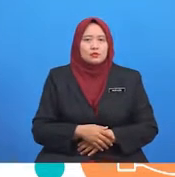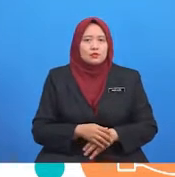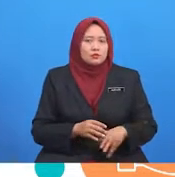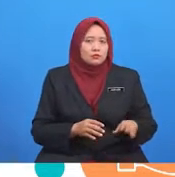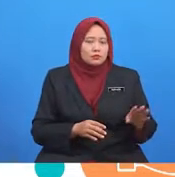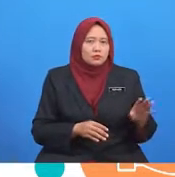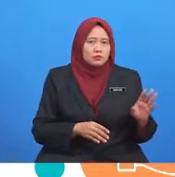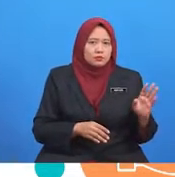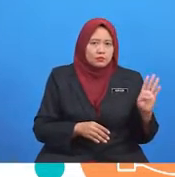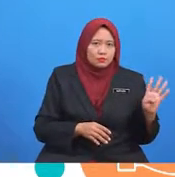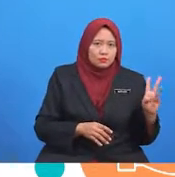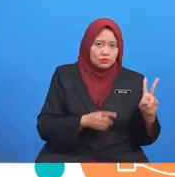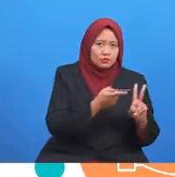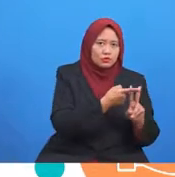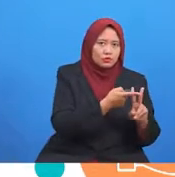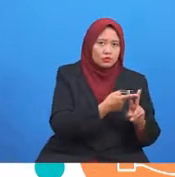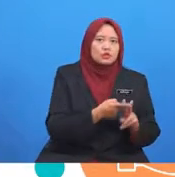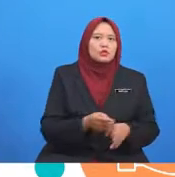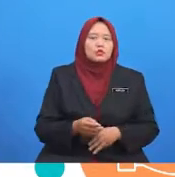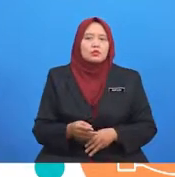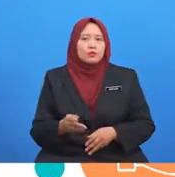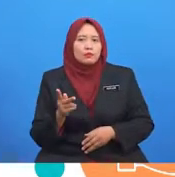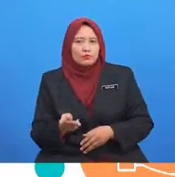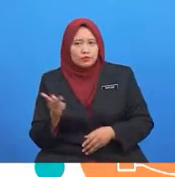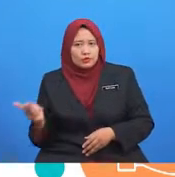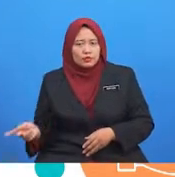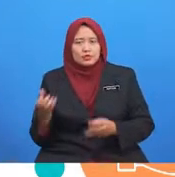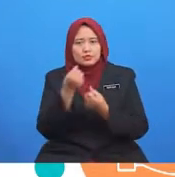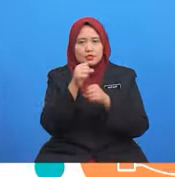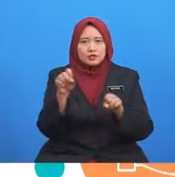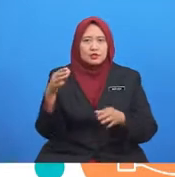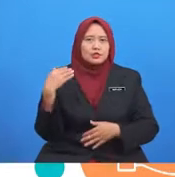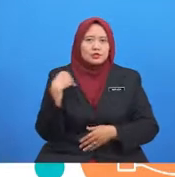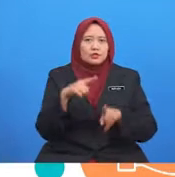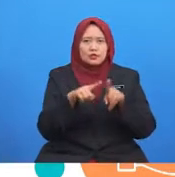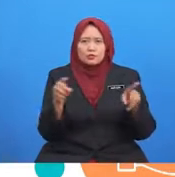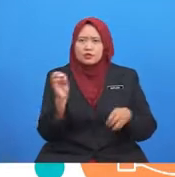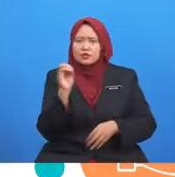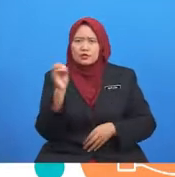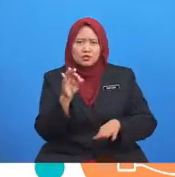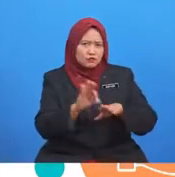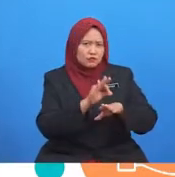ada tetapi tidak mempunyai fungsi yang sama.